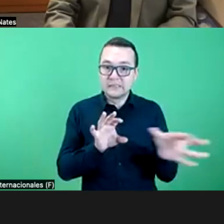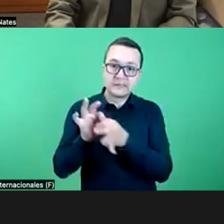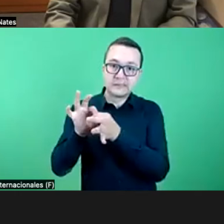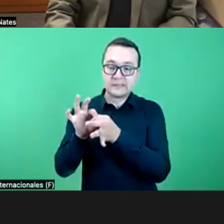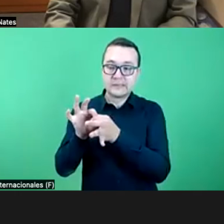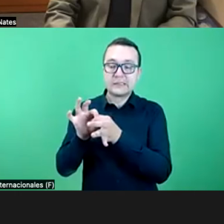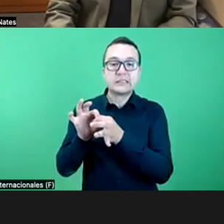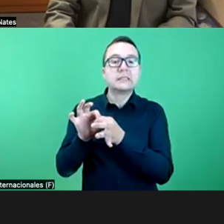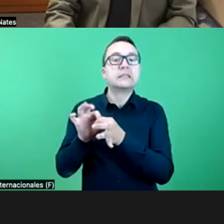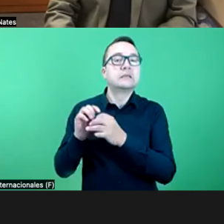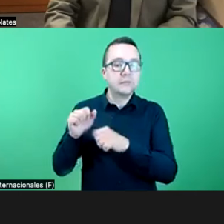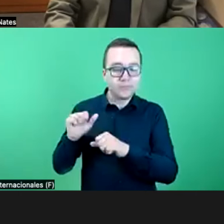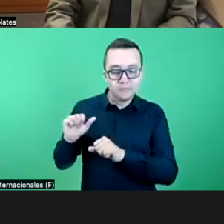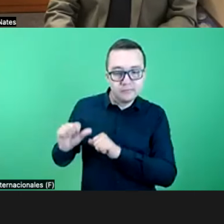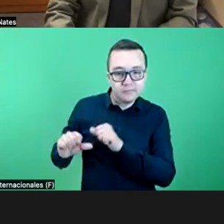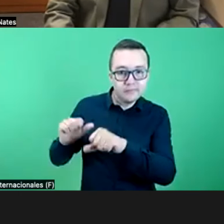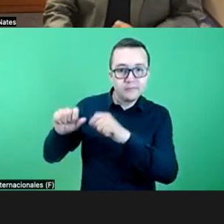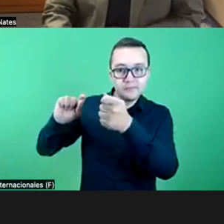Il faut vraiment